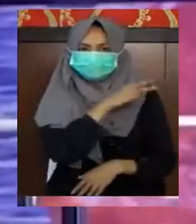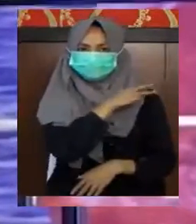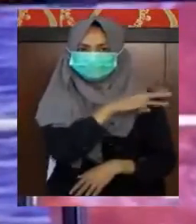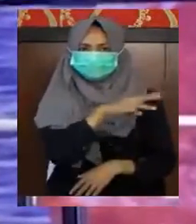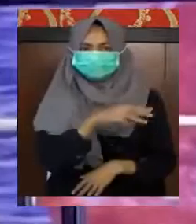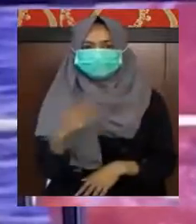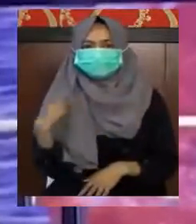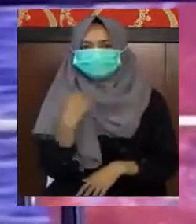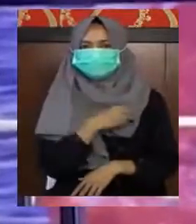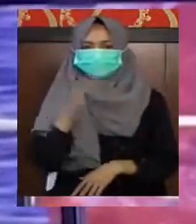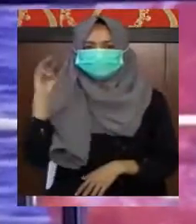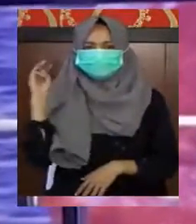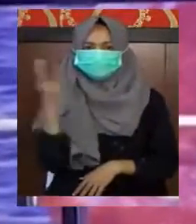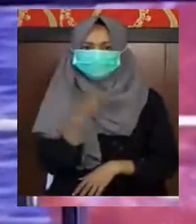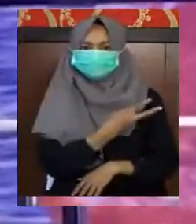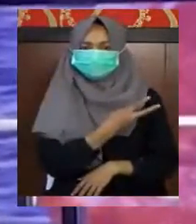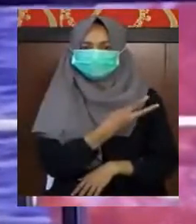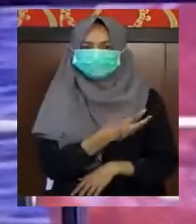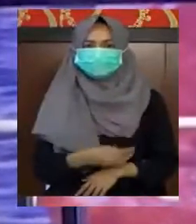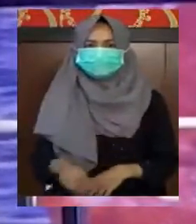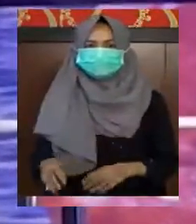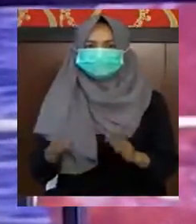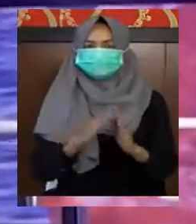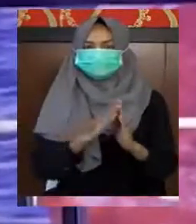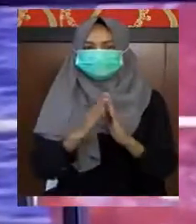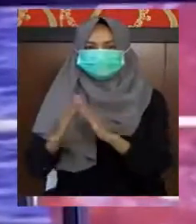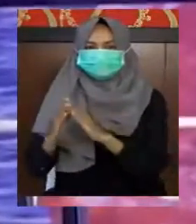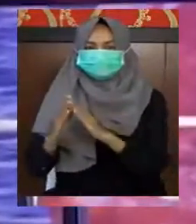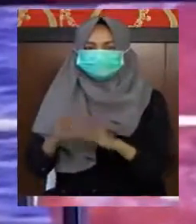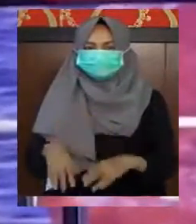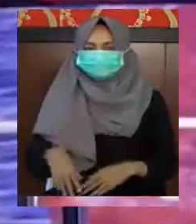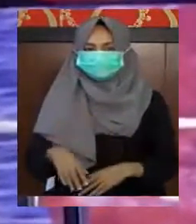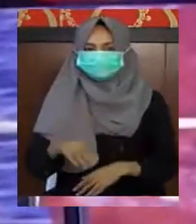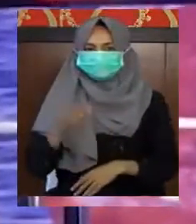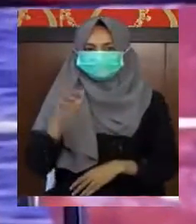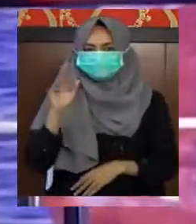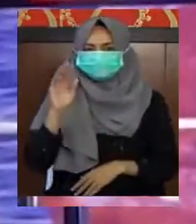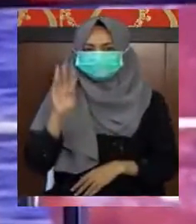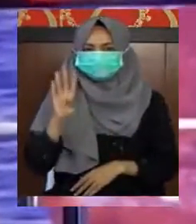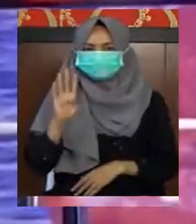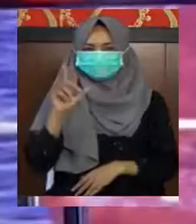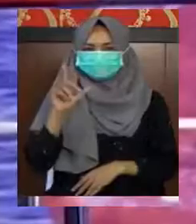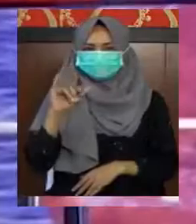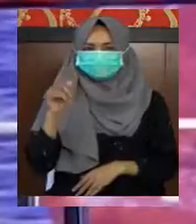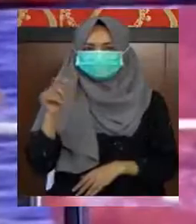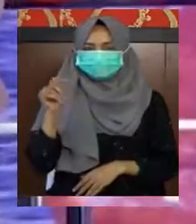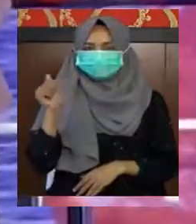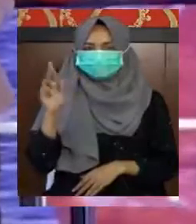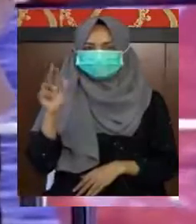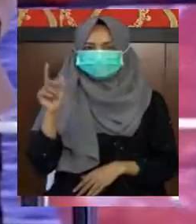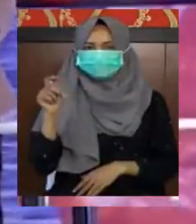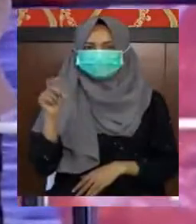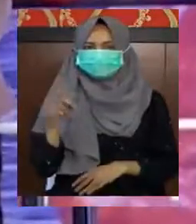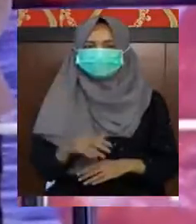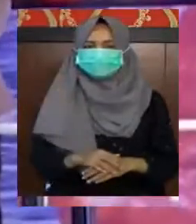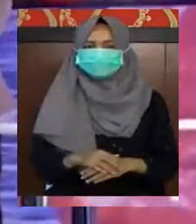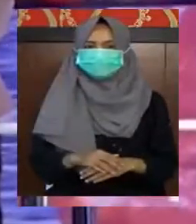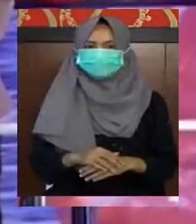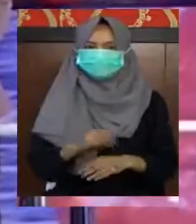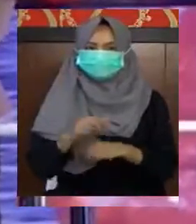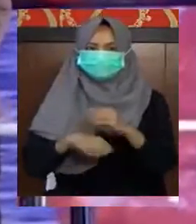positif untuk kita bersama-sama menunjukkan integritas bahwa momen pilkada kali ini adalah momen untuk saling kenal, saling akrab,